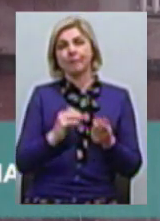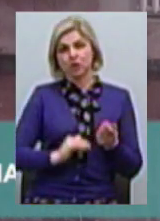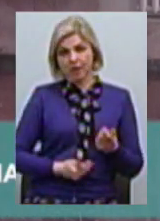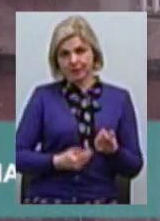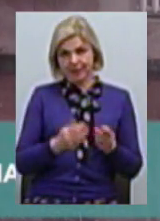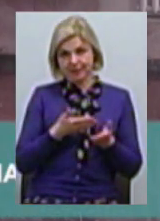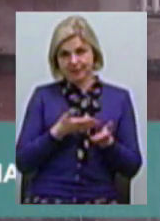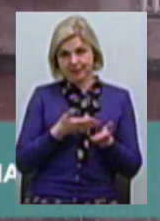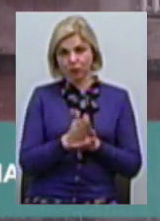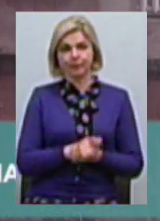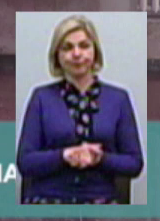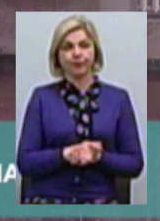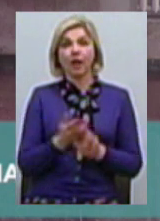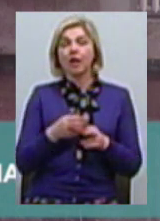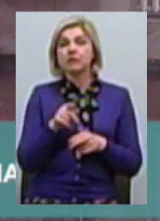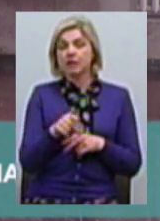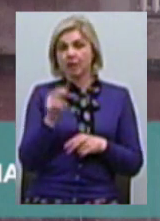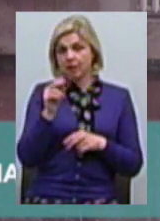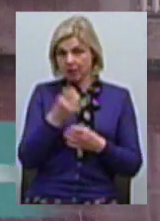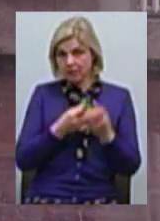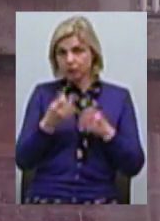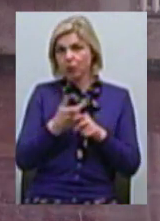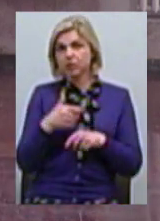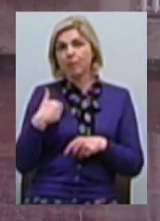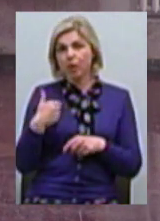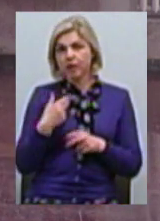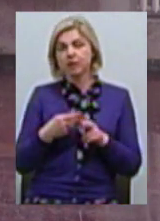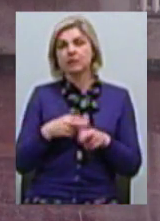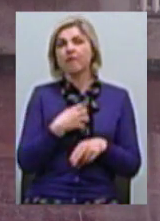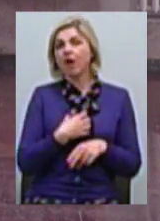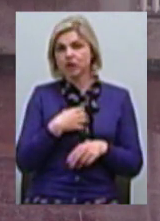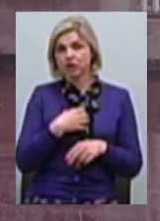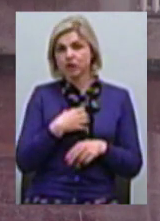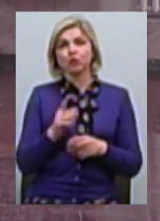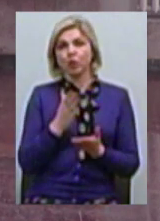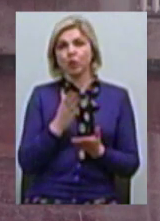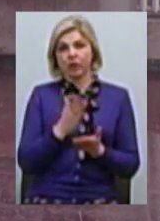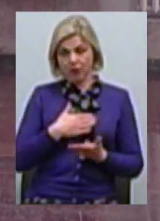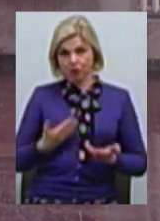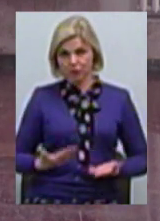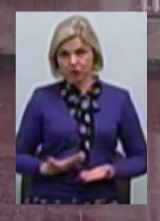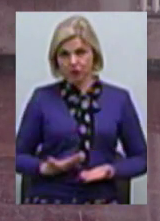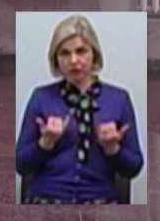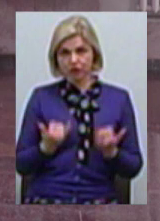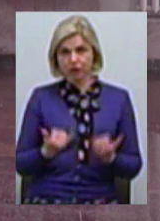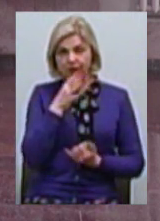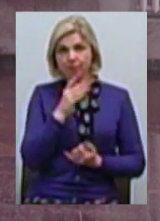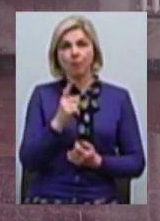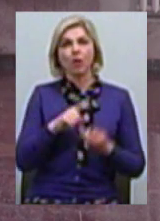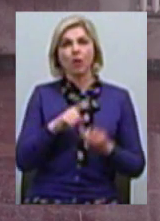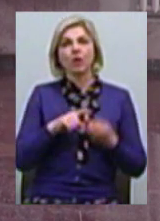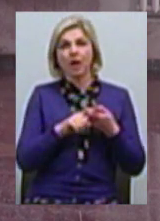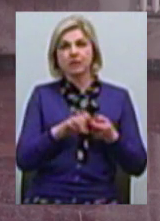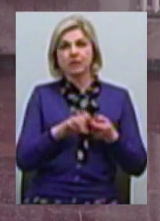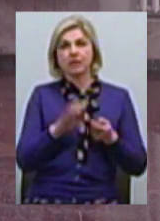захист інформації – це, напевне, найважливіша річ, яка є у нашому житті на даний момент, тому що всі ми тісно зв'язані